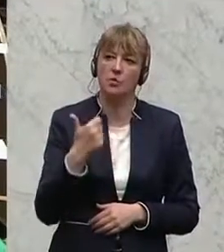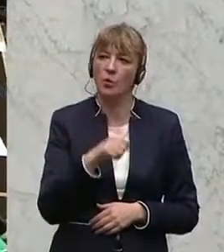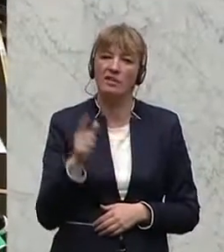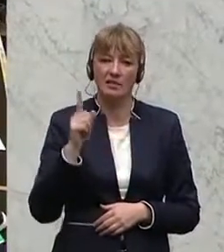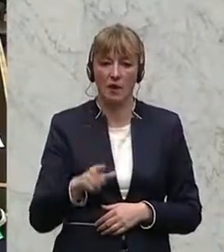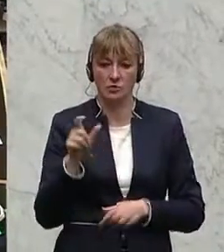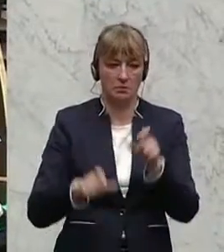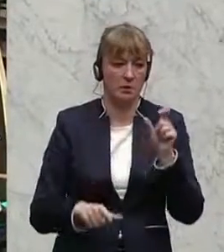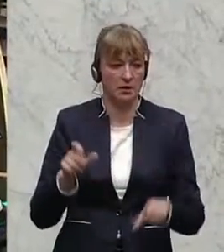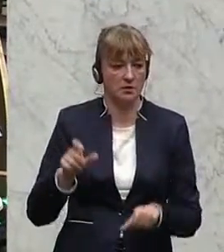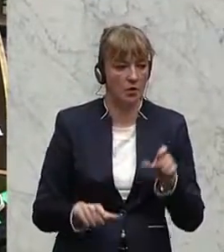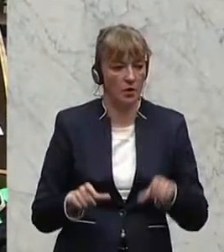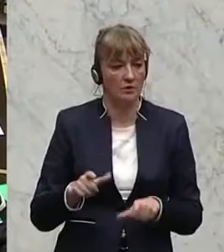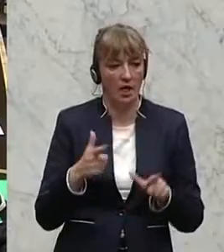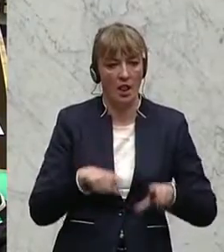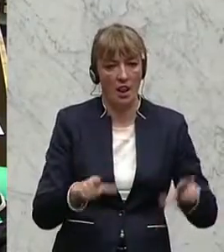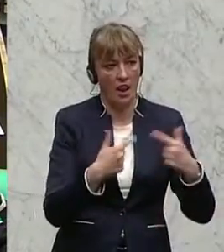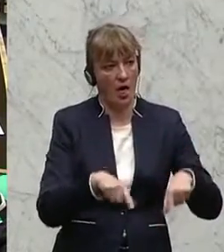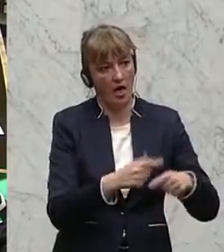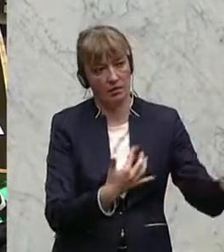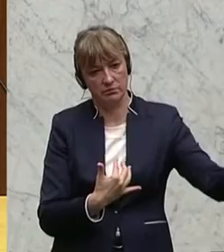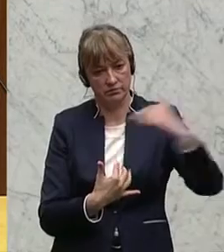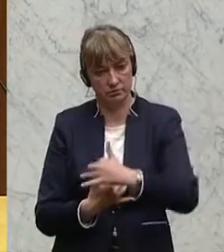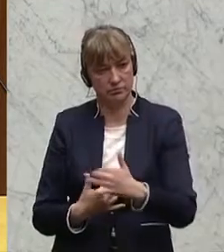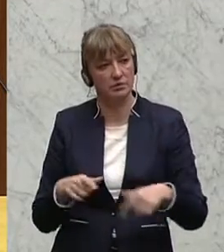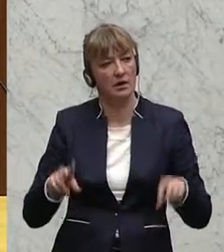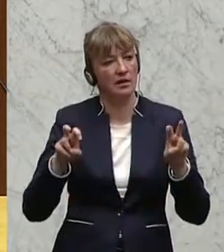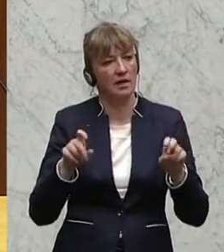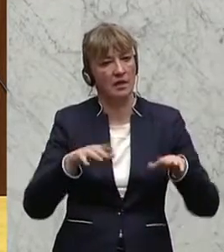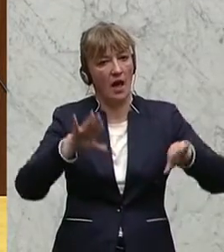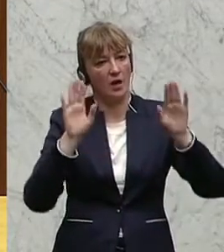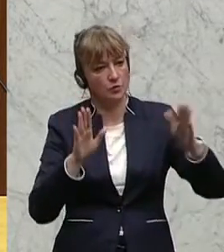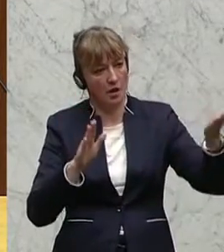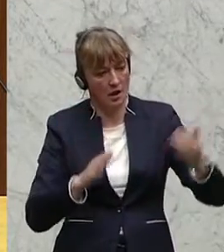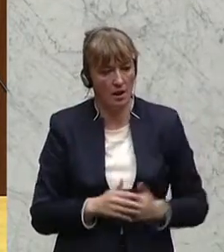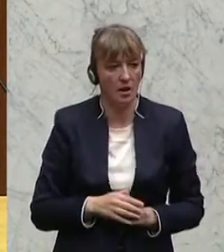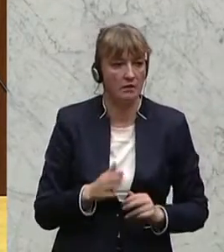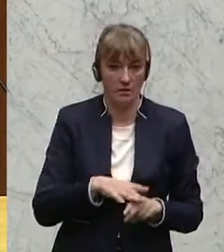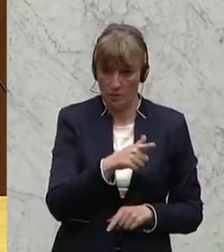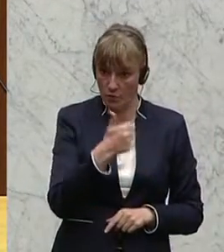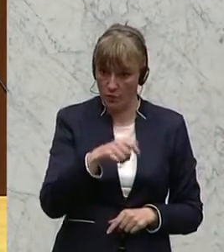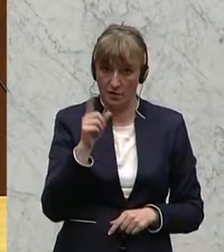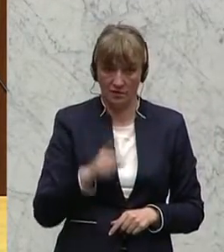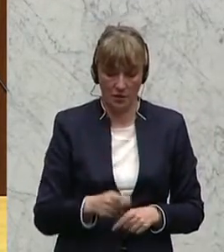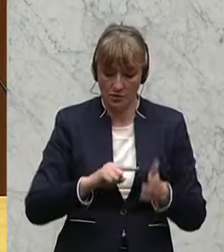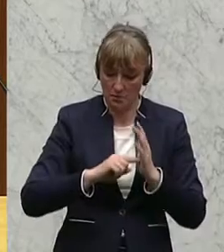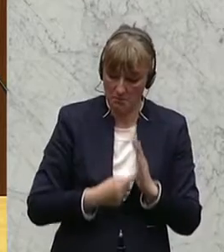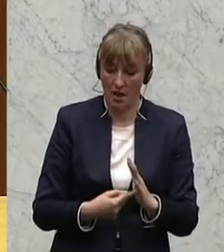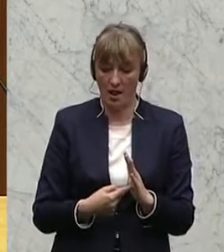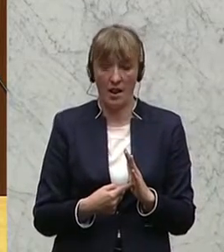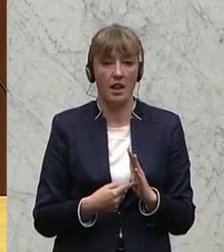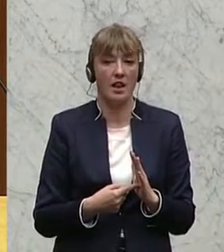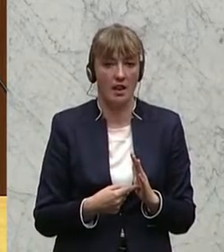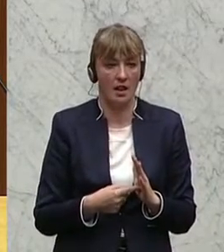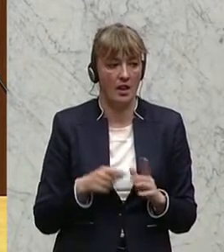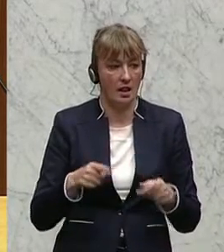100.000 Personen ins Land hereingeholt, unter dem Titel Asyl. Wenn Sie diese 100.000 einmal multiplizieren